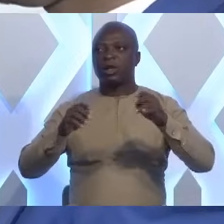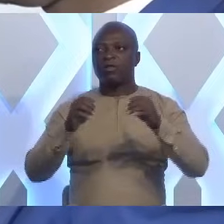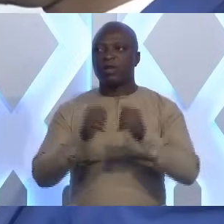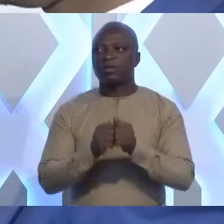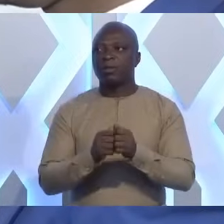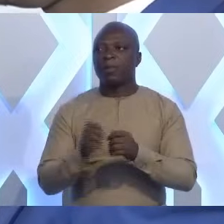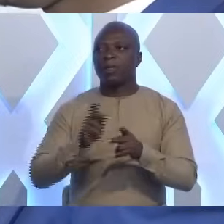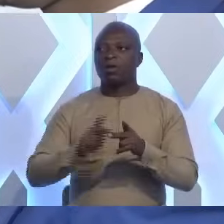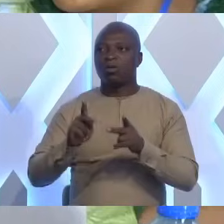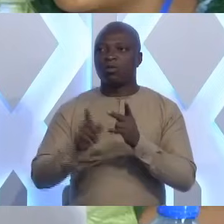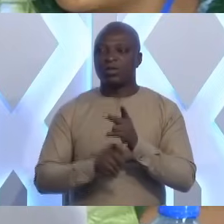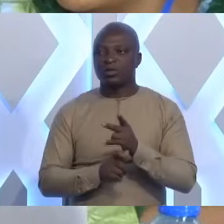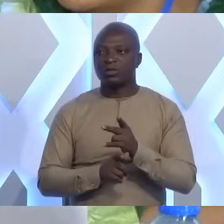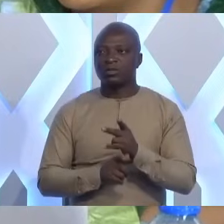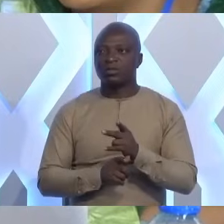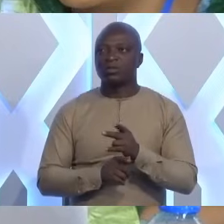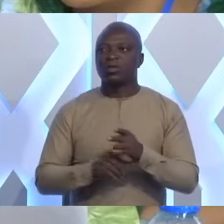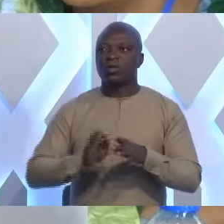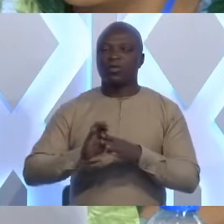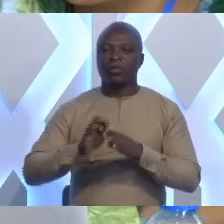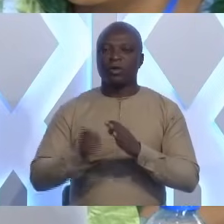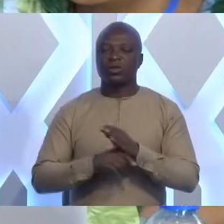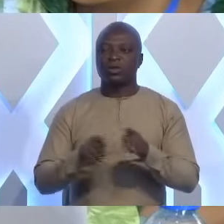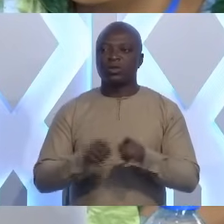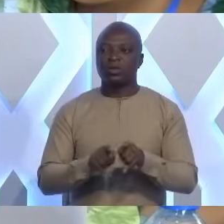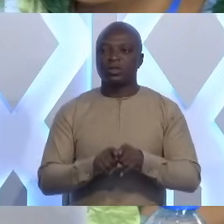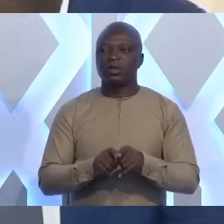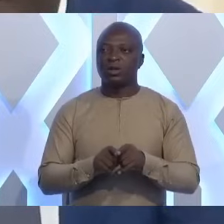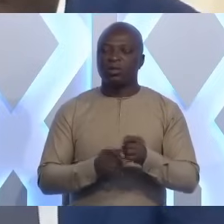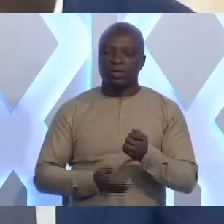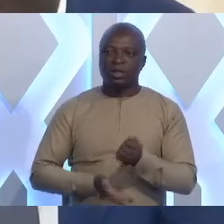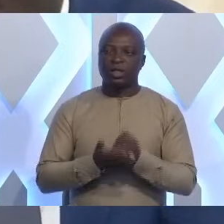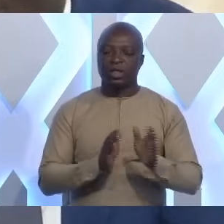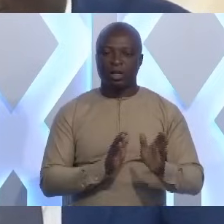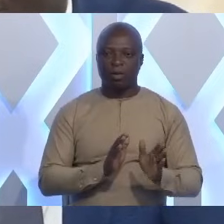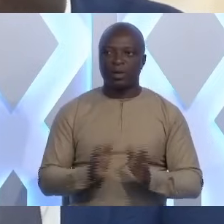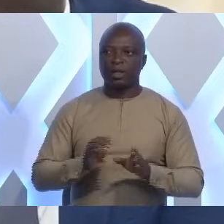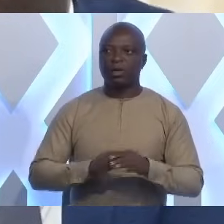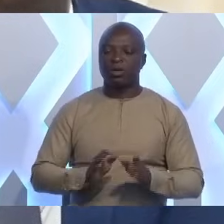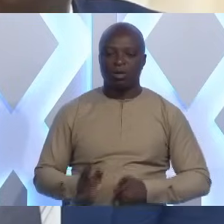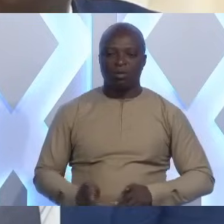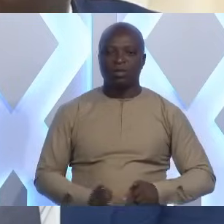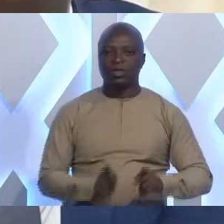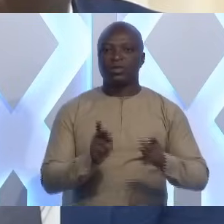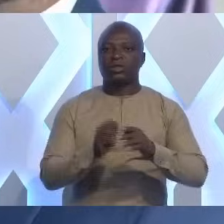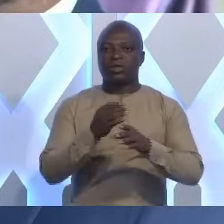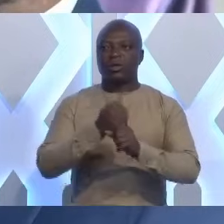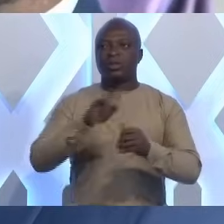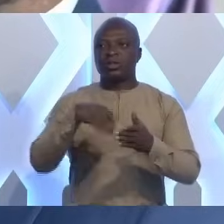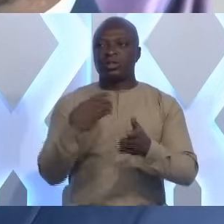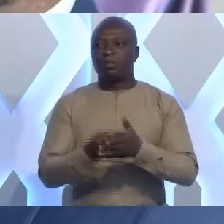leur profession. Une formation technique pour les préparer dans leur processus d'obtention du